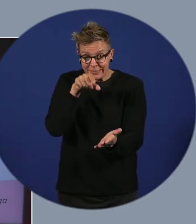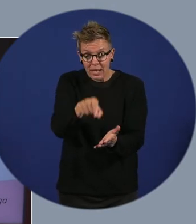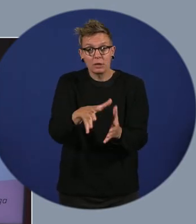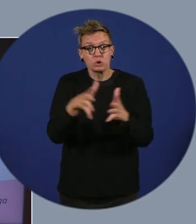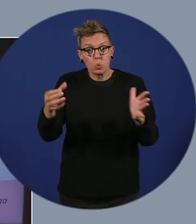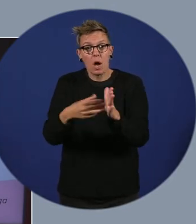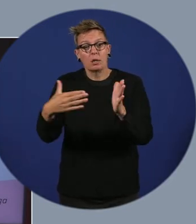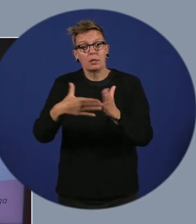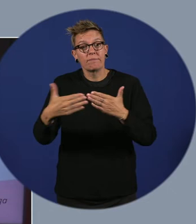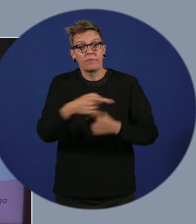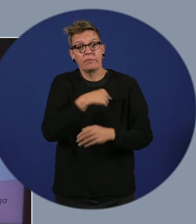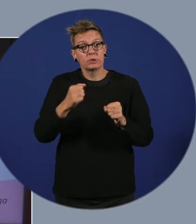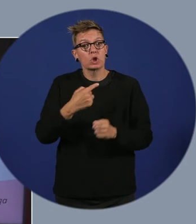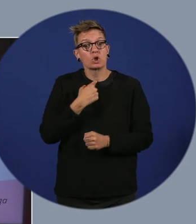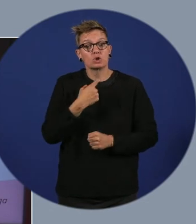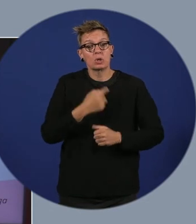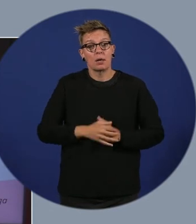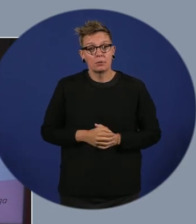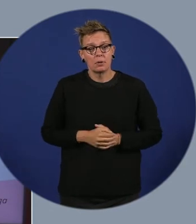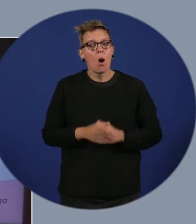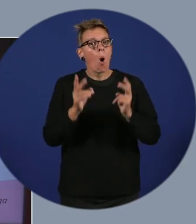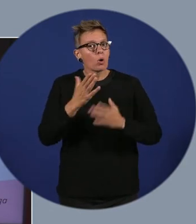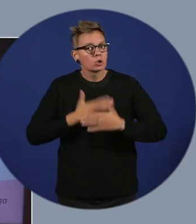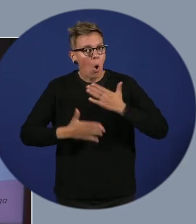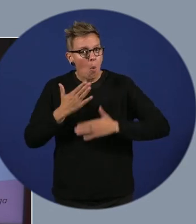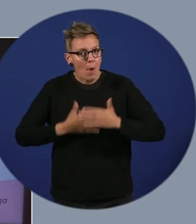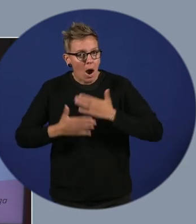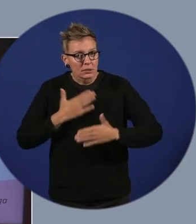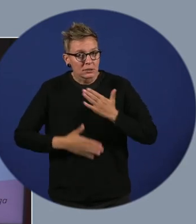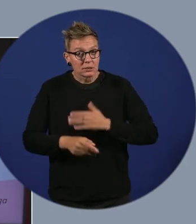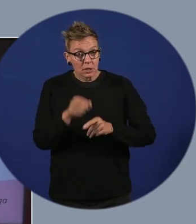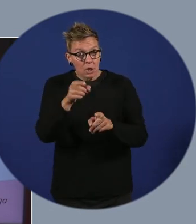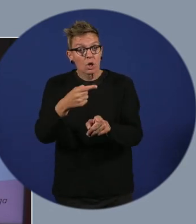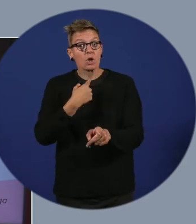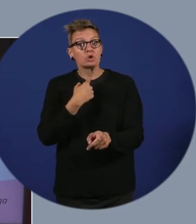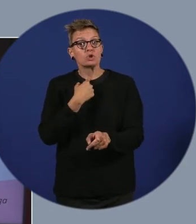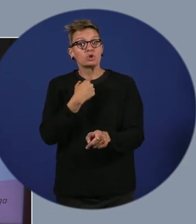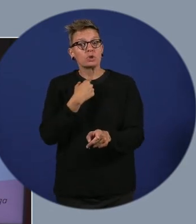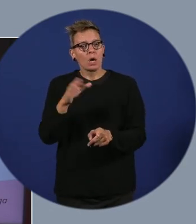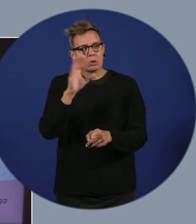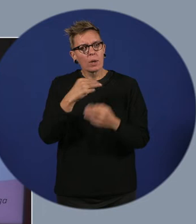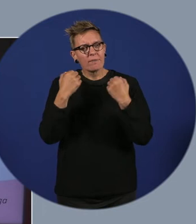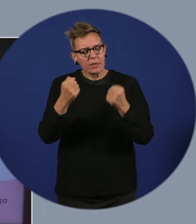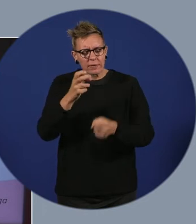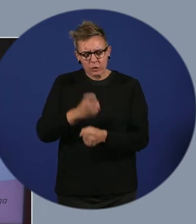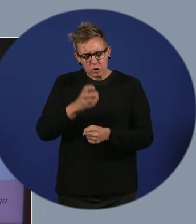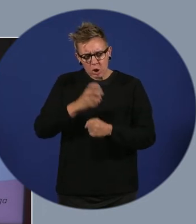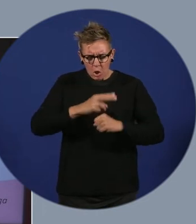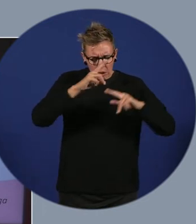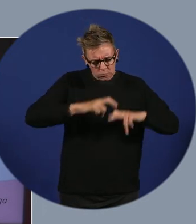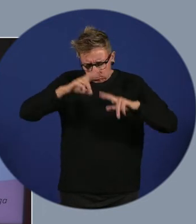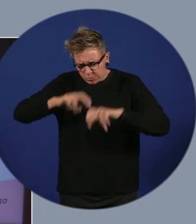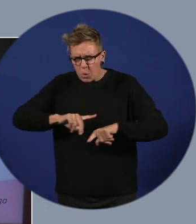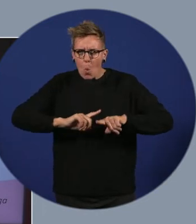rösta. Sen får vi väl hoppas att när man röstar så försöker man också sätta sig in i olika